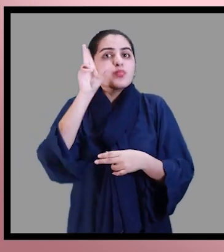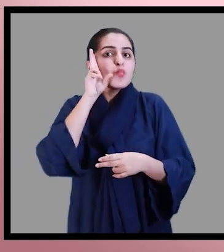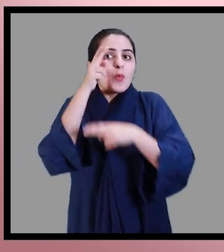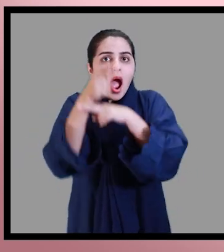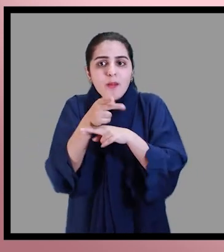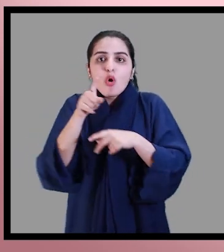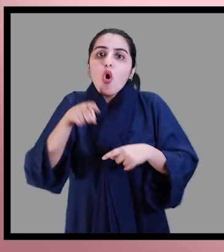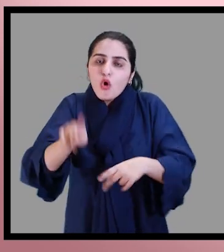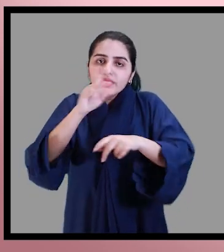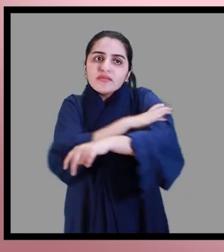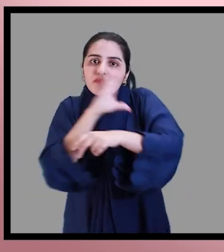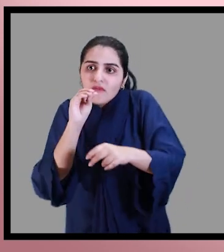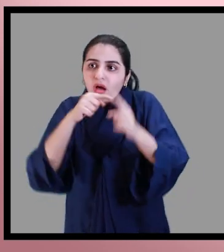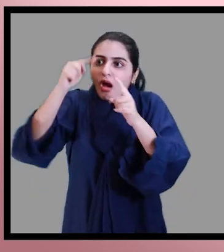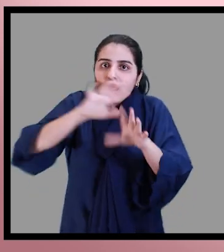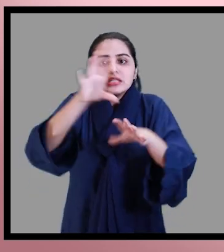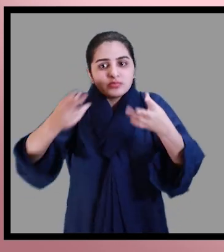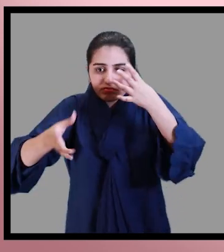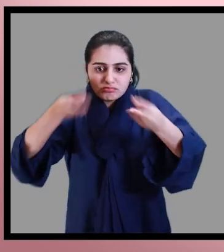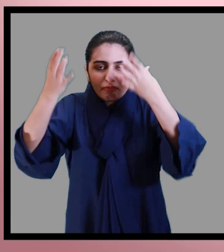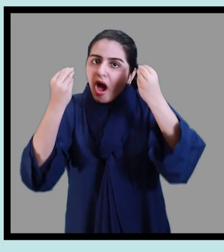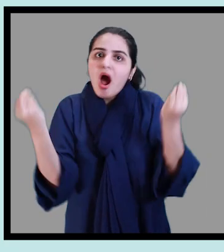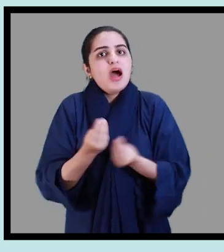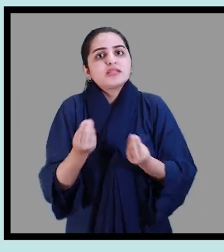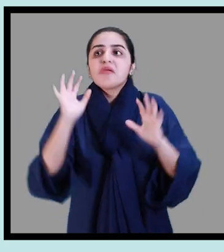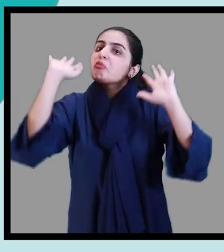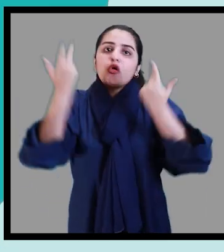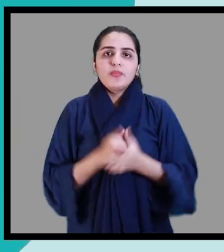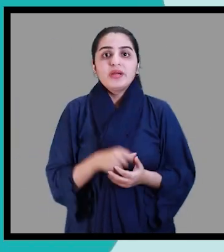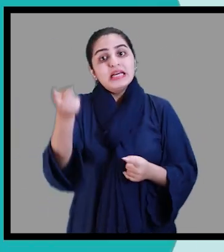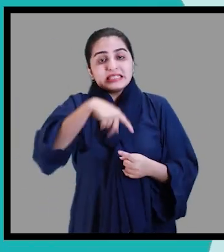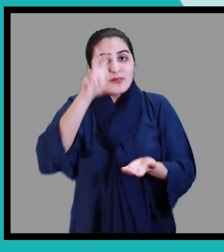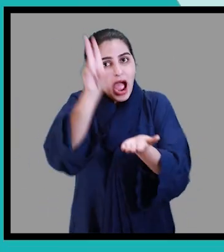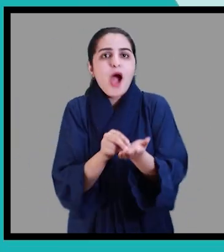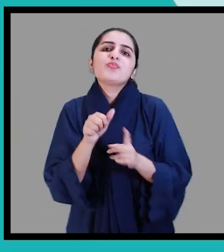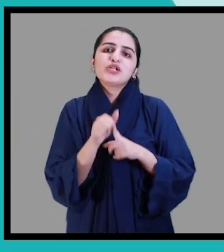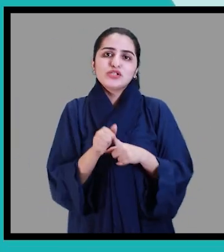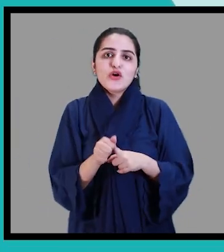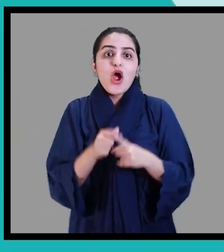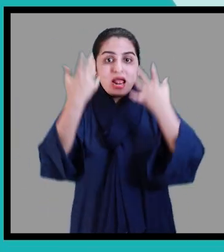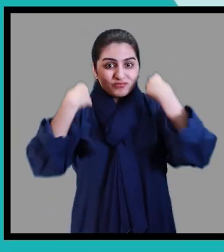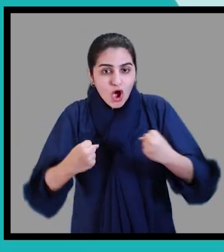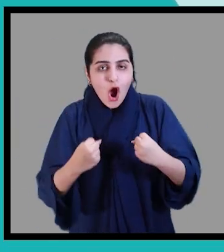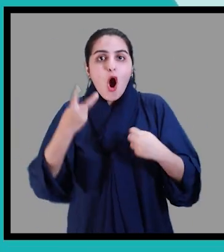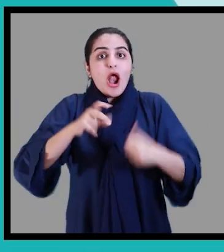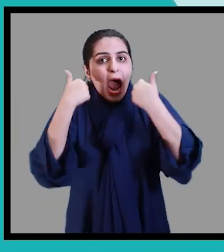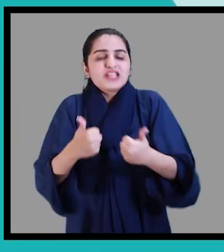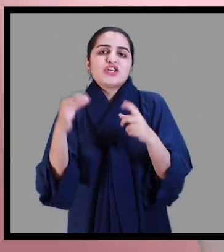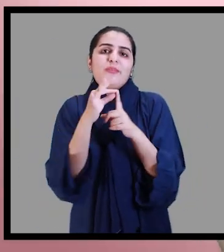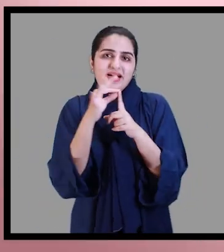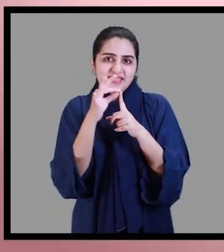अपने वाइटल्स जान सकते हैं, कहीं भी कभी भी। तो मेरी सेहत ऐप अभी डाउनलोड करें फॉर अ हेल्थियर एंड हैप्पियर